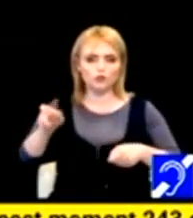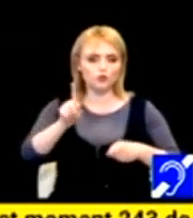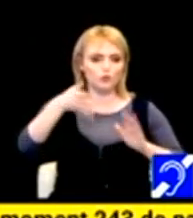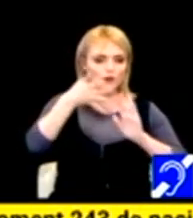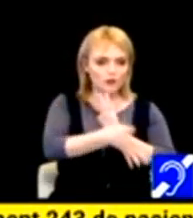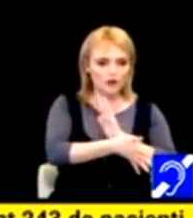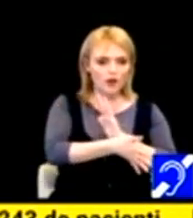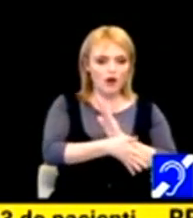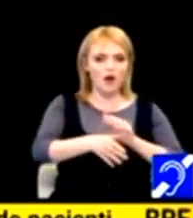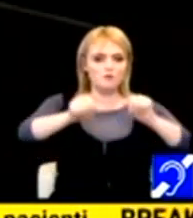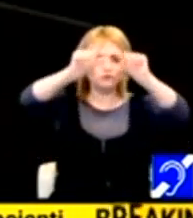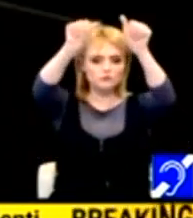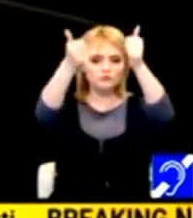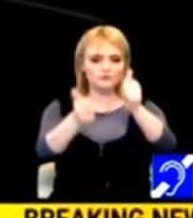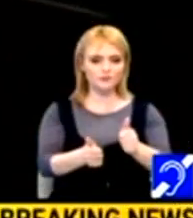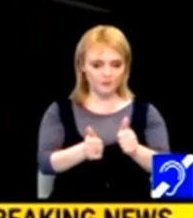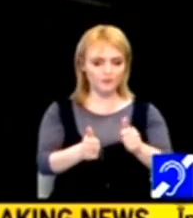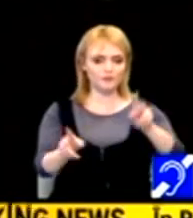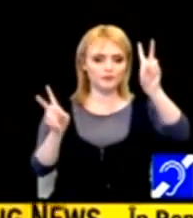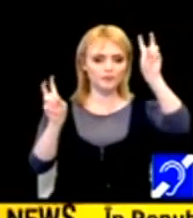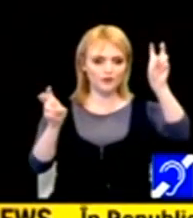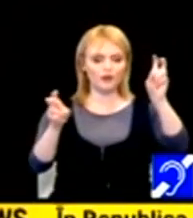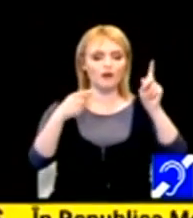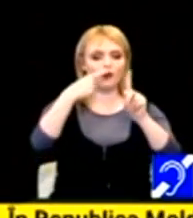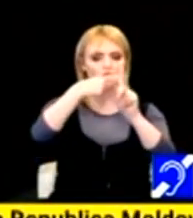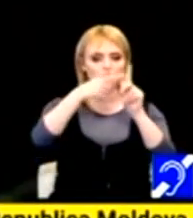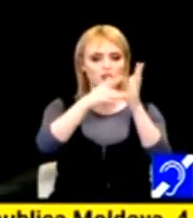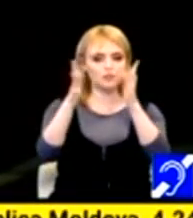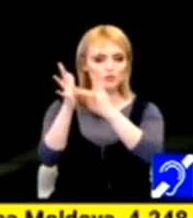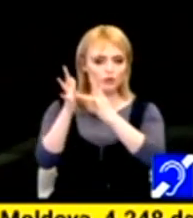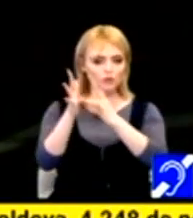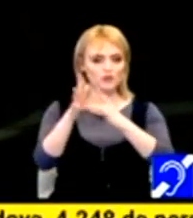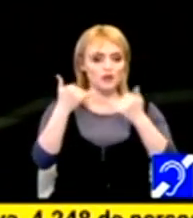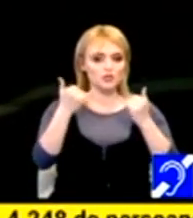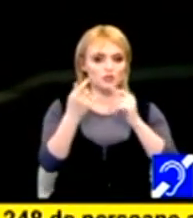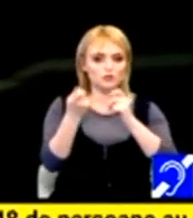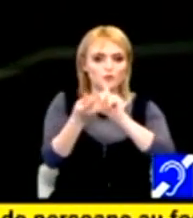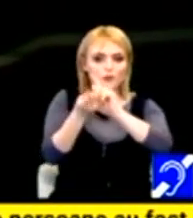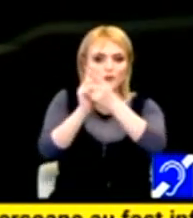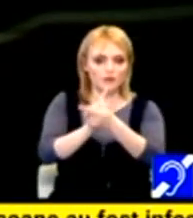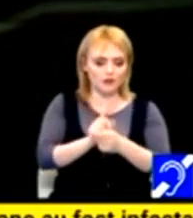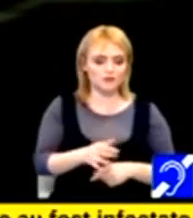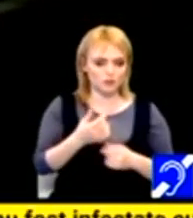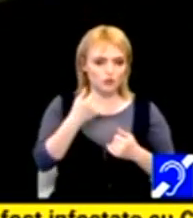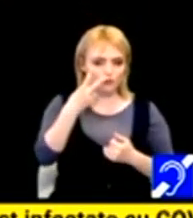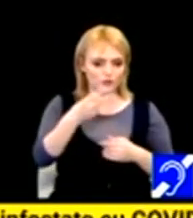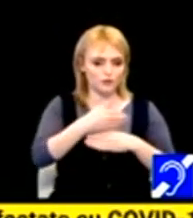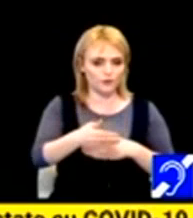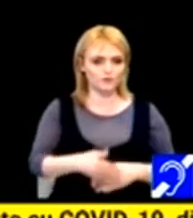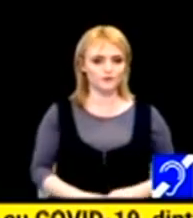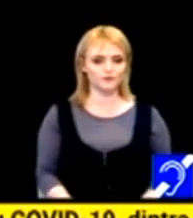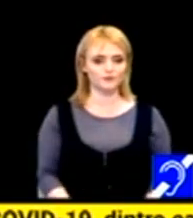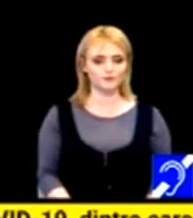Statuia Hristos Mântuitorul, simbol al metropolei Rio de Janeiro, are o iluminație specială. Chipul lui Iisus poartă mască